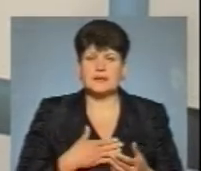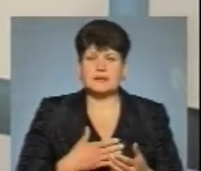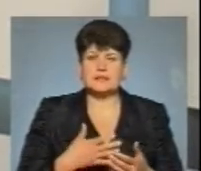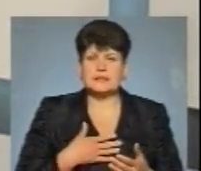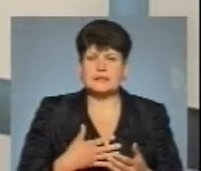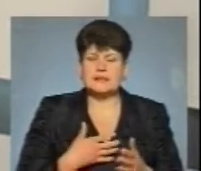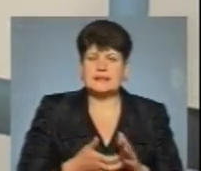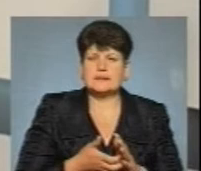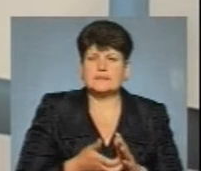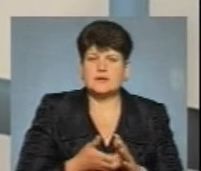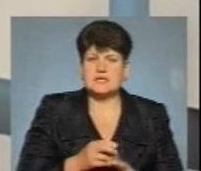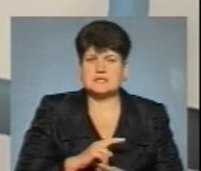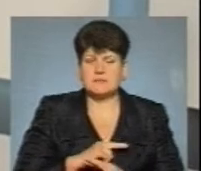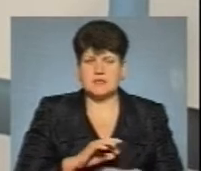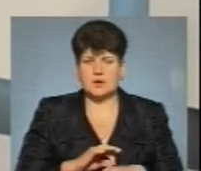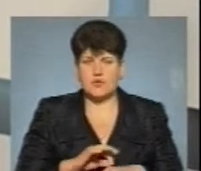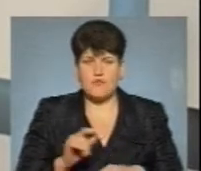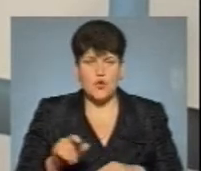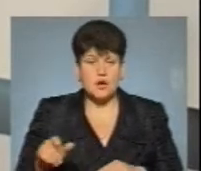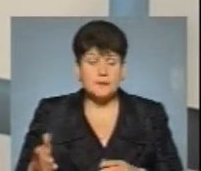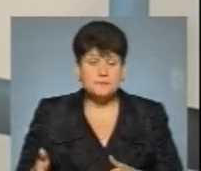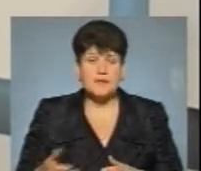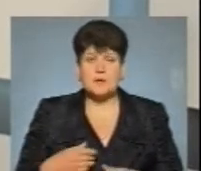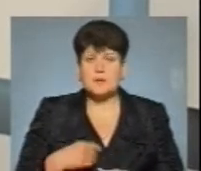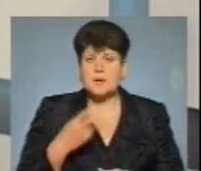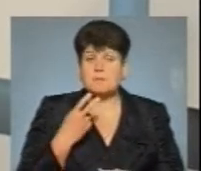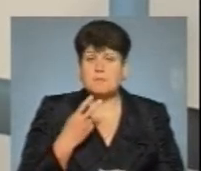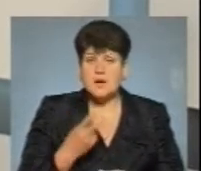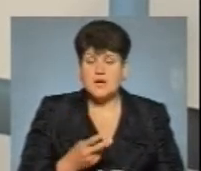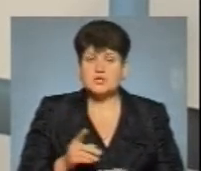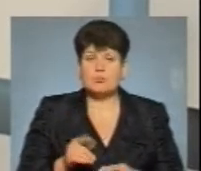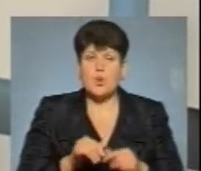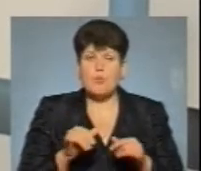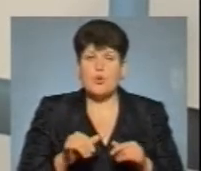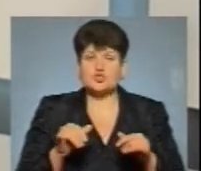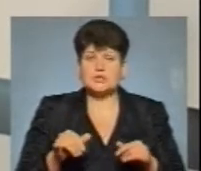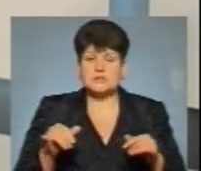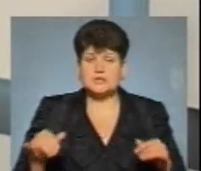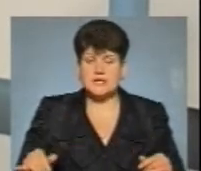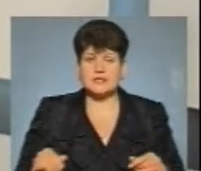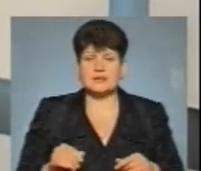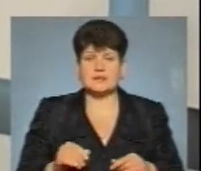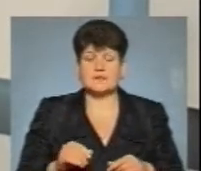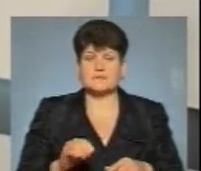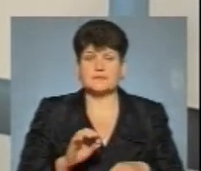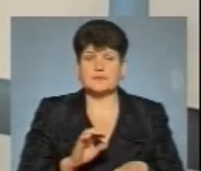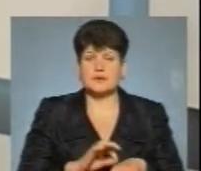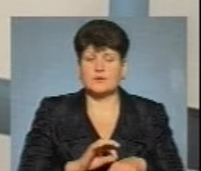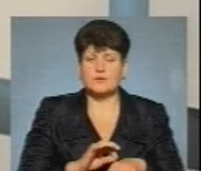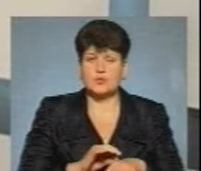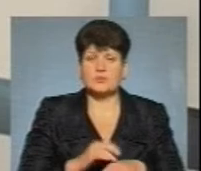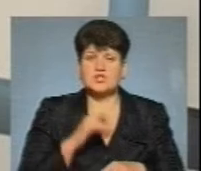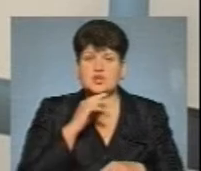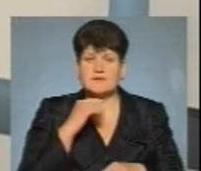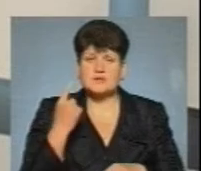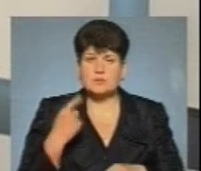недостатності і відповідно смерті хворих. Ми бачимо якраз от поширення вірусу, це Чернівецька область, це Заліщицький